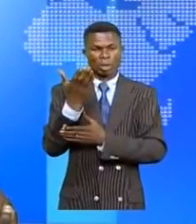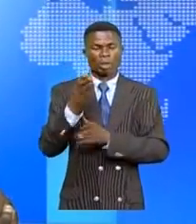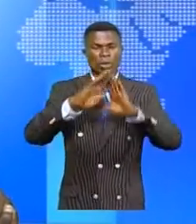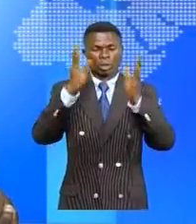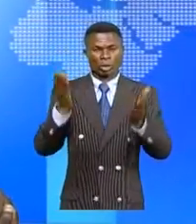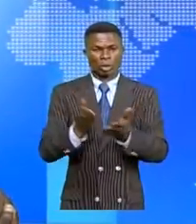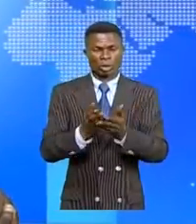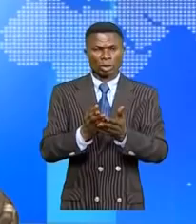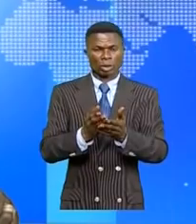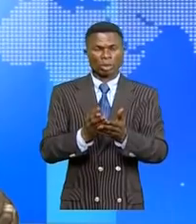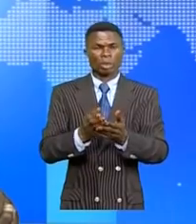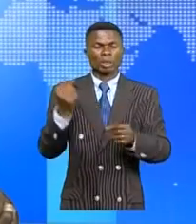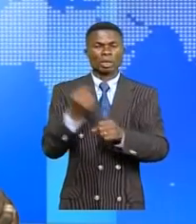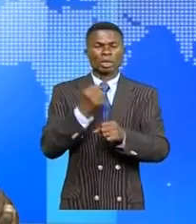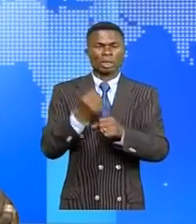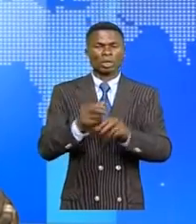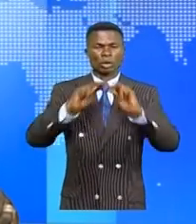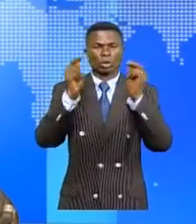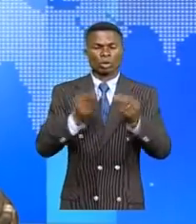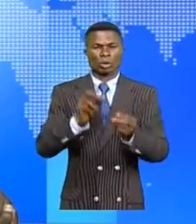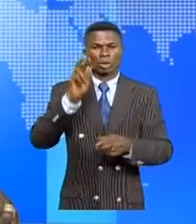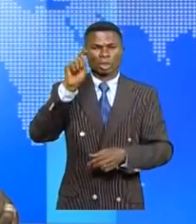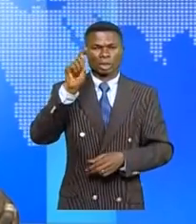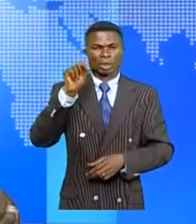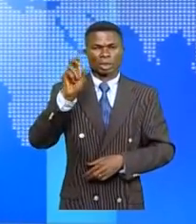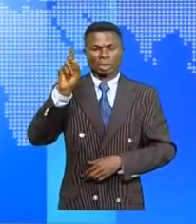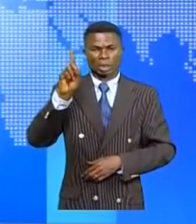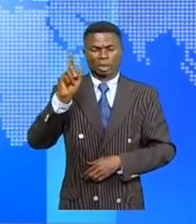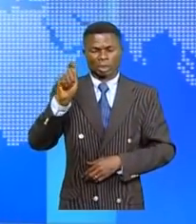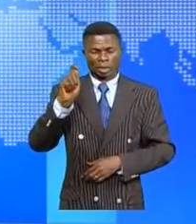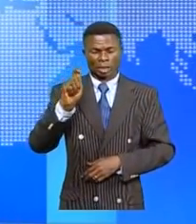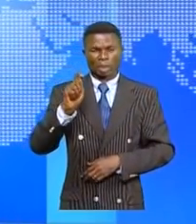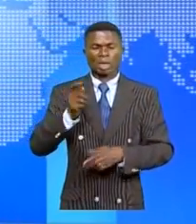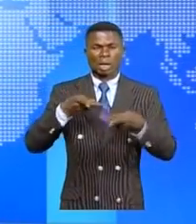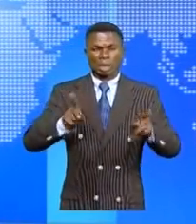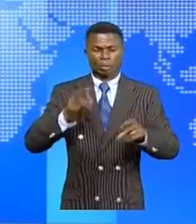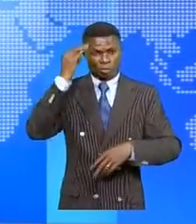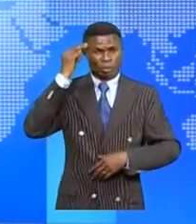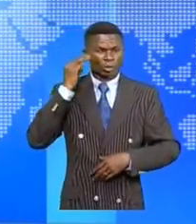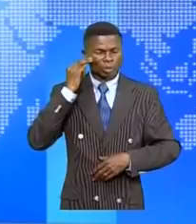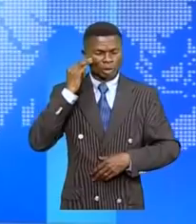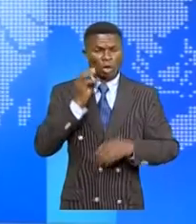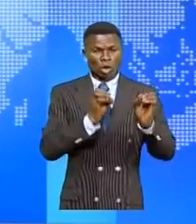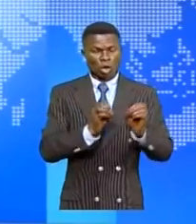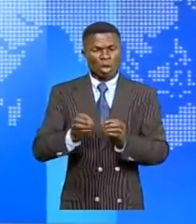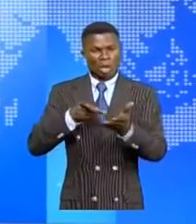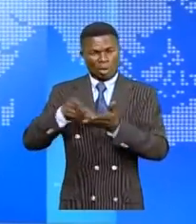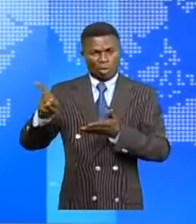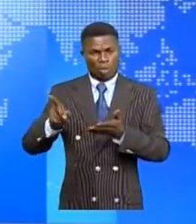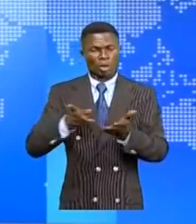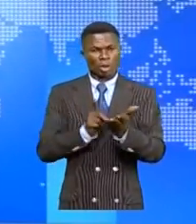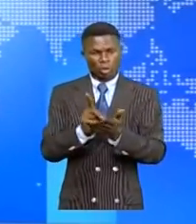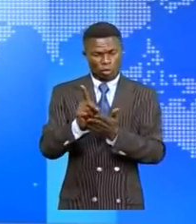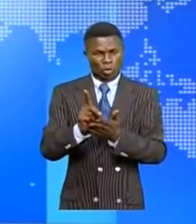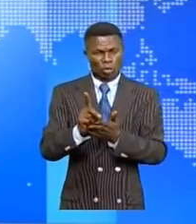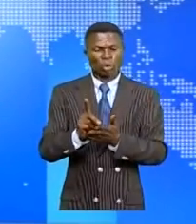tous les impétrants au réseau TNT ayant obtenu l'avis favorable du ministre et procédé au paiement des droits